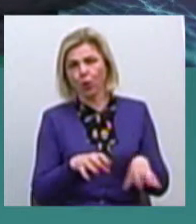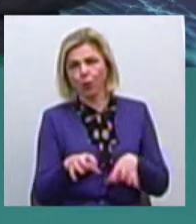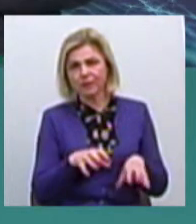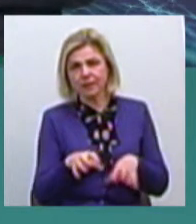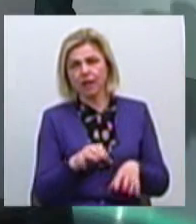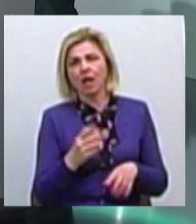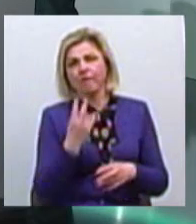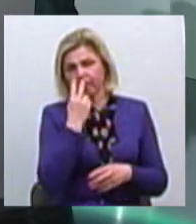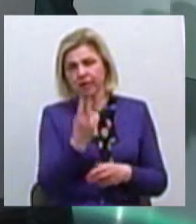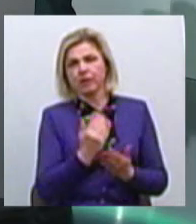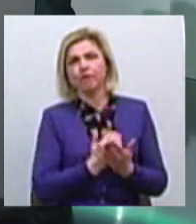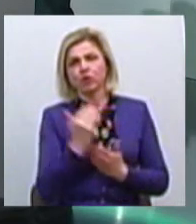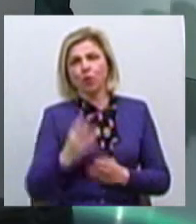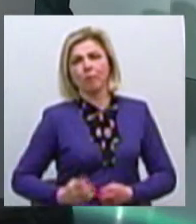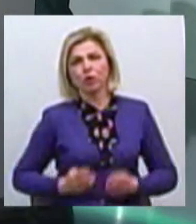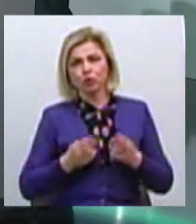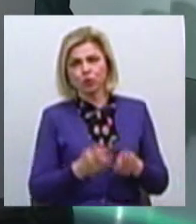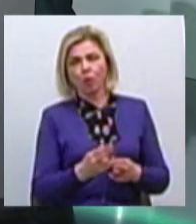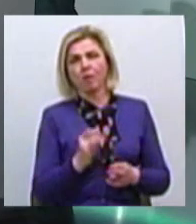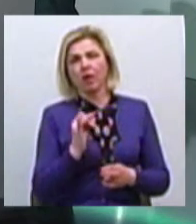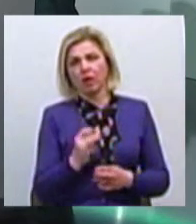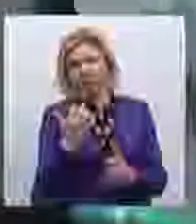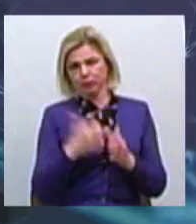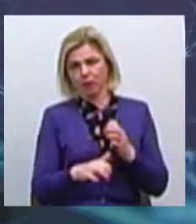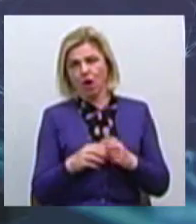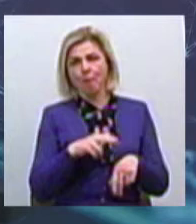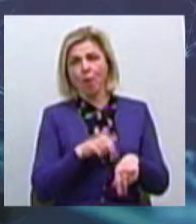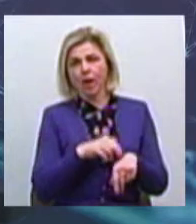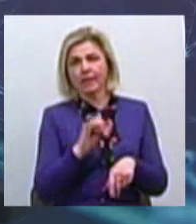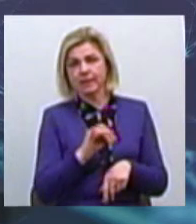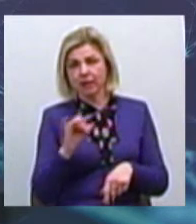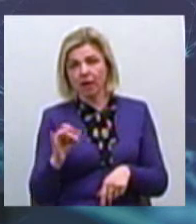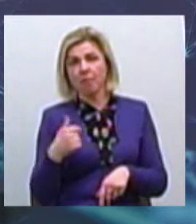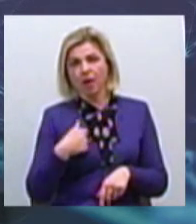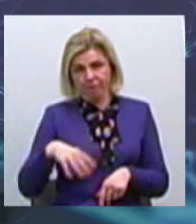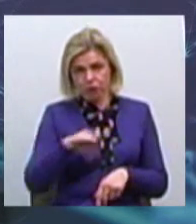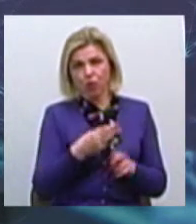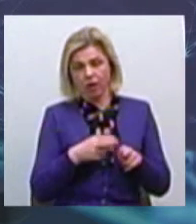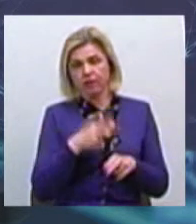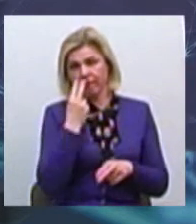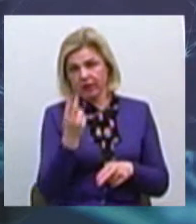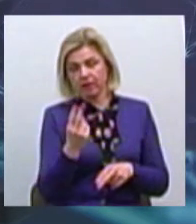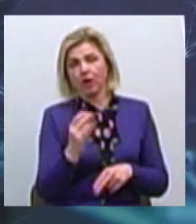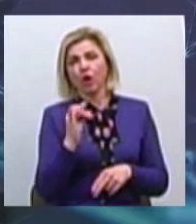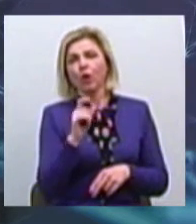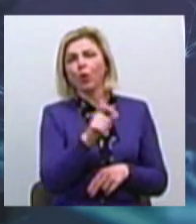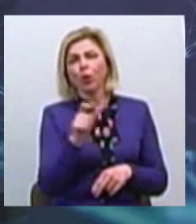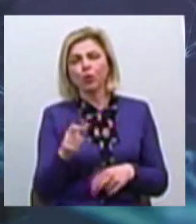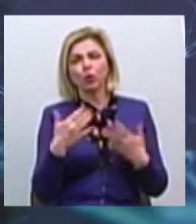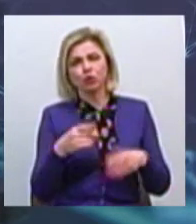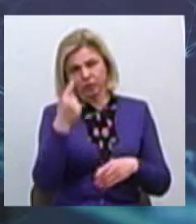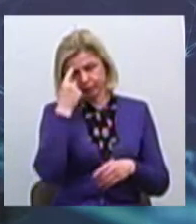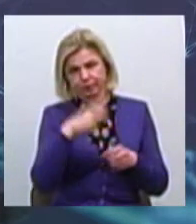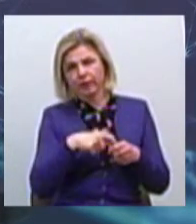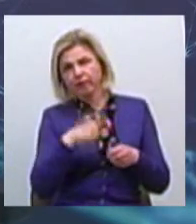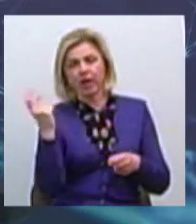высокую преступность, мы видим бездействие полиции во многом, мы все это видим. Что люди выключили рацию, и